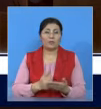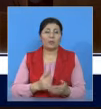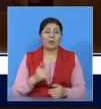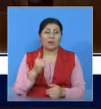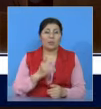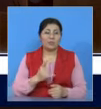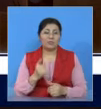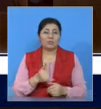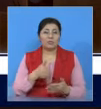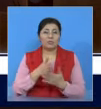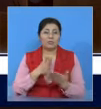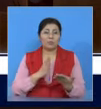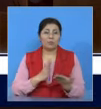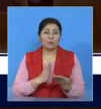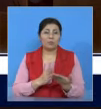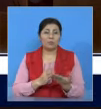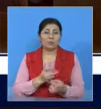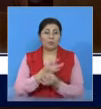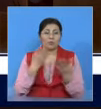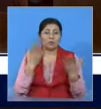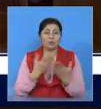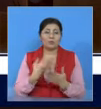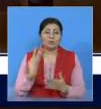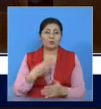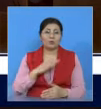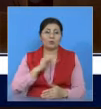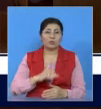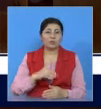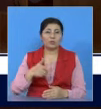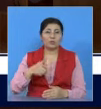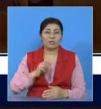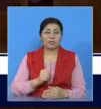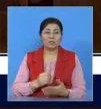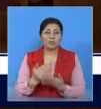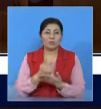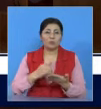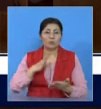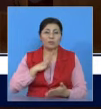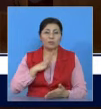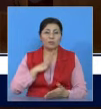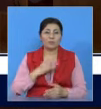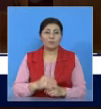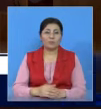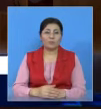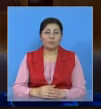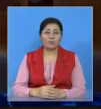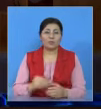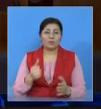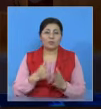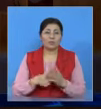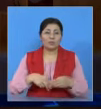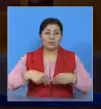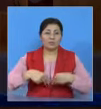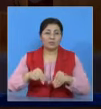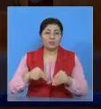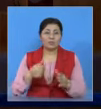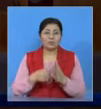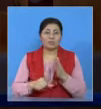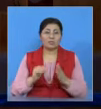культурам. Скошено около 40 тысяч гектаров, при том, что у нас где-то засеяно 60 тысяч гектаров.